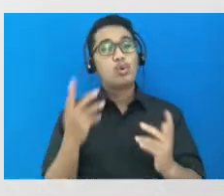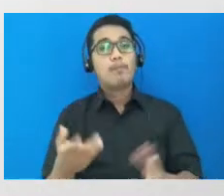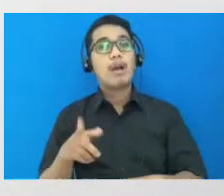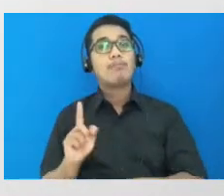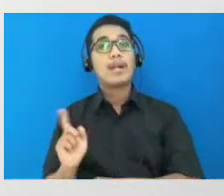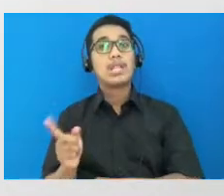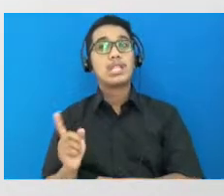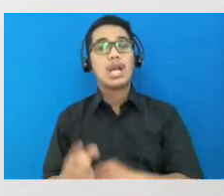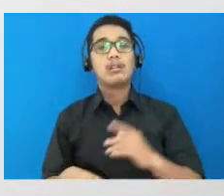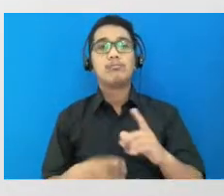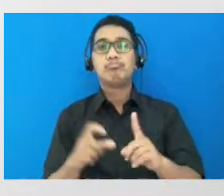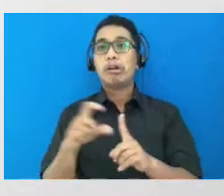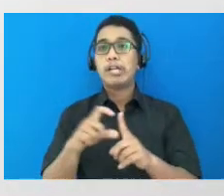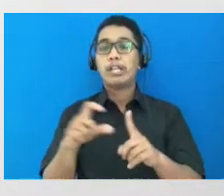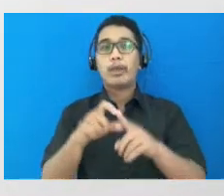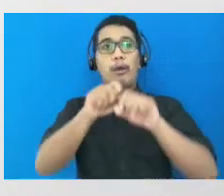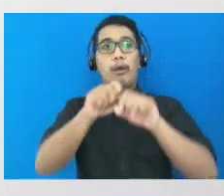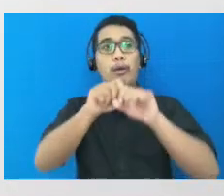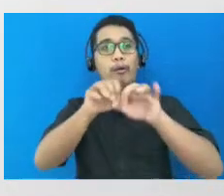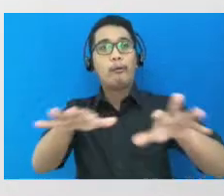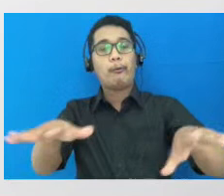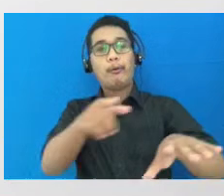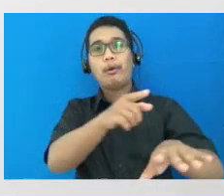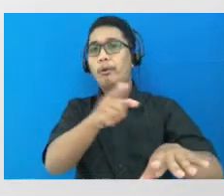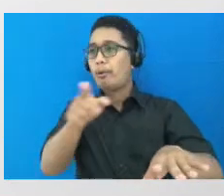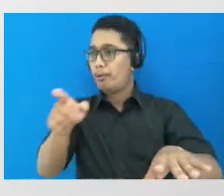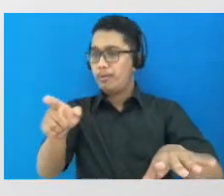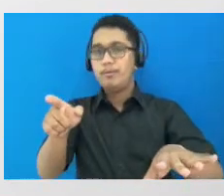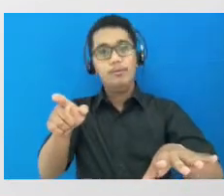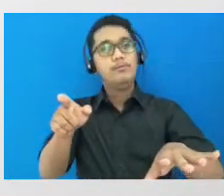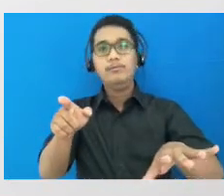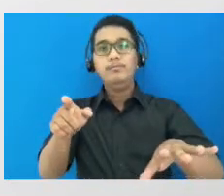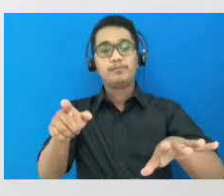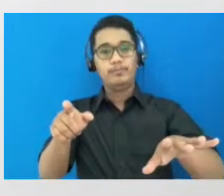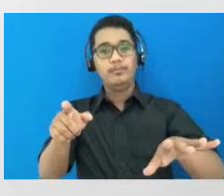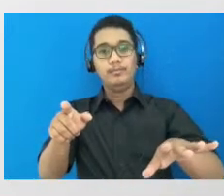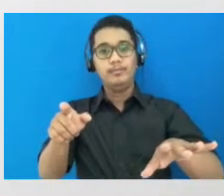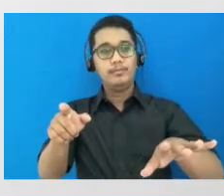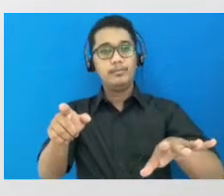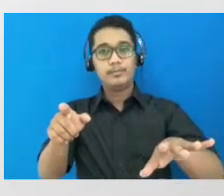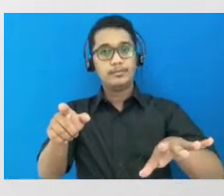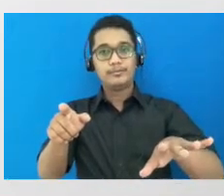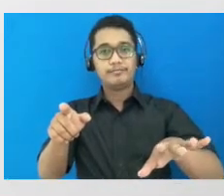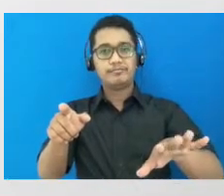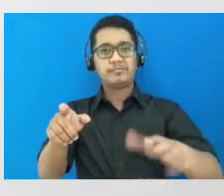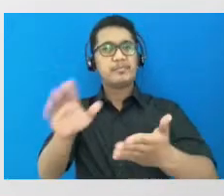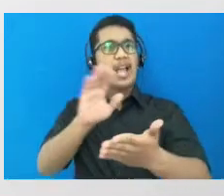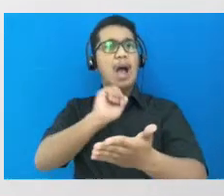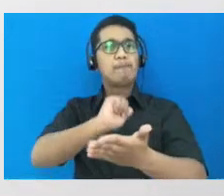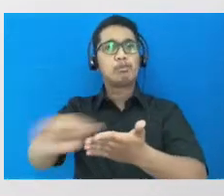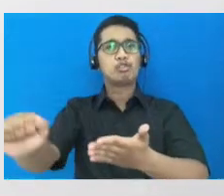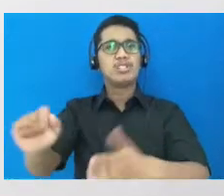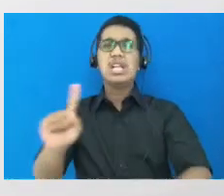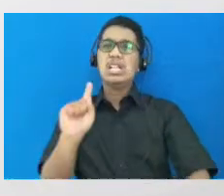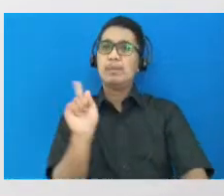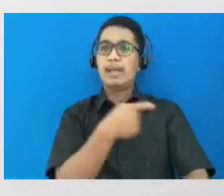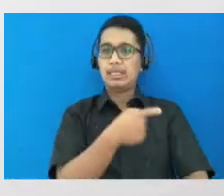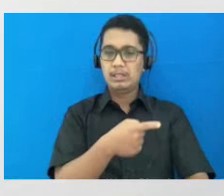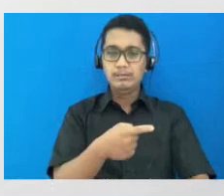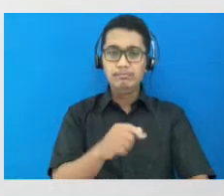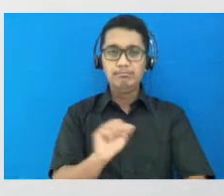data yang sudah beredar di internet itu benar-benar kita bisa hilangkan secara cepat, segera,